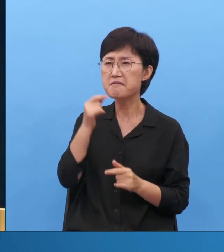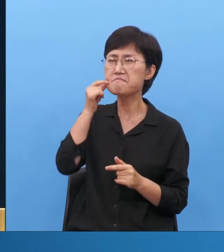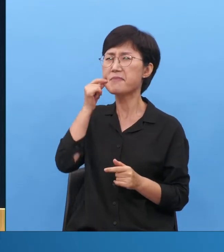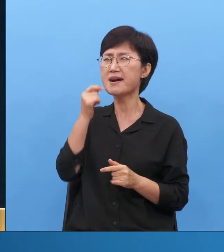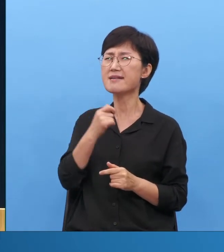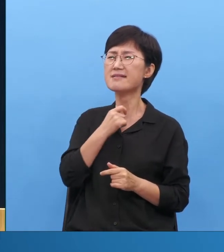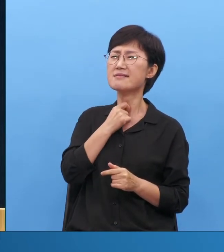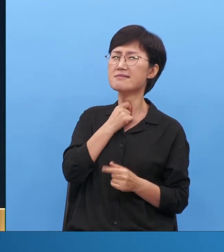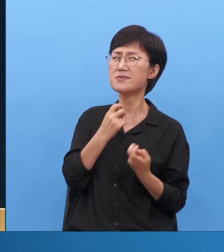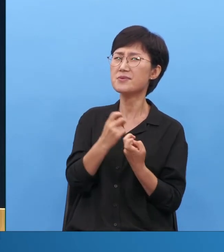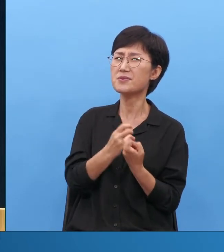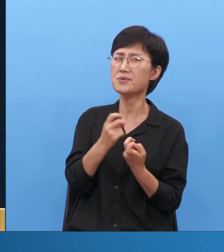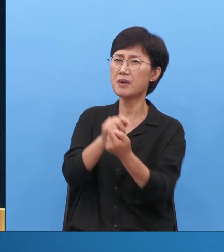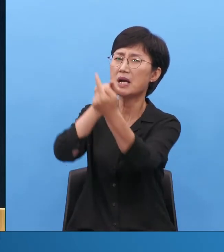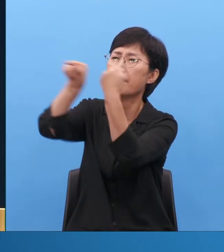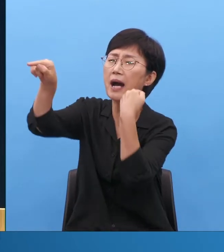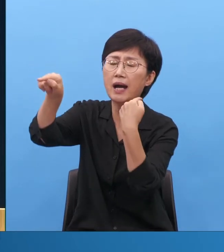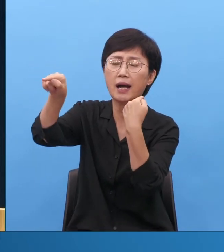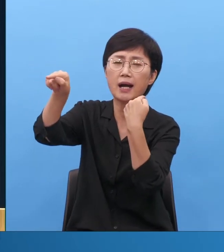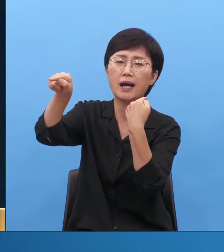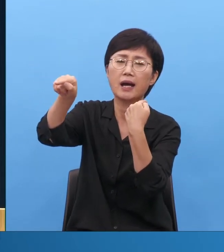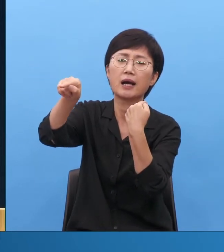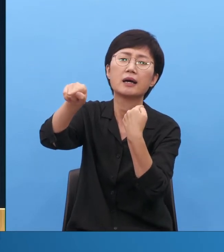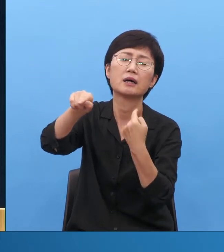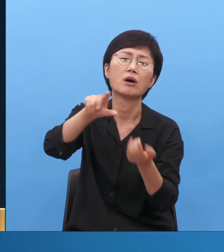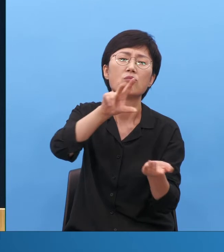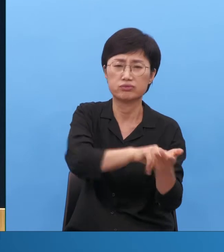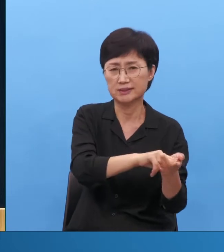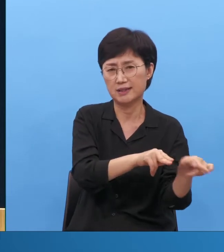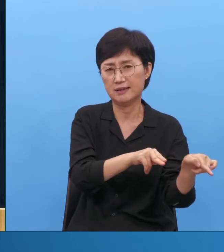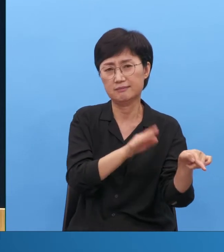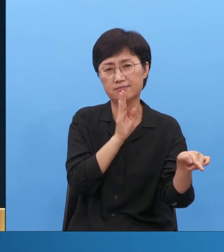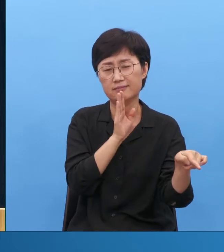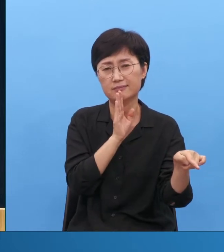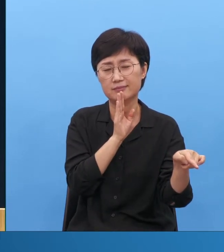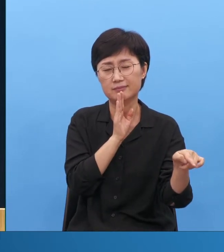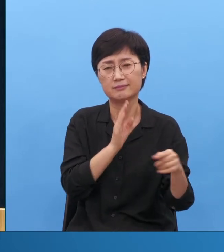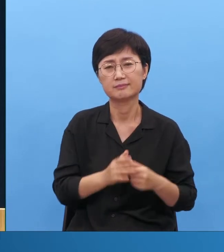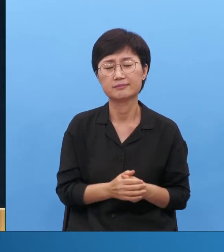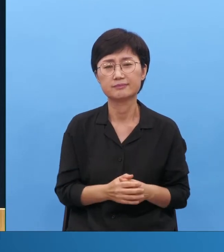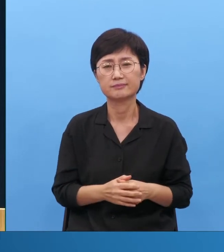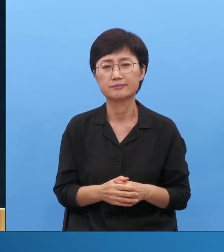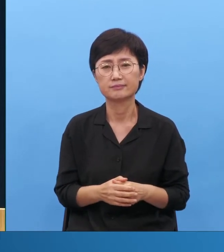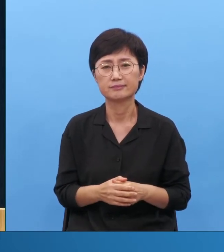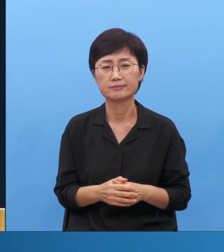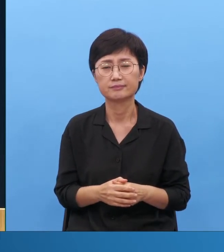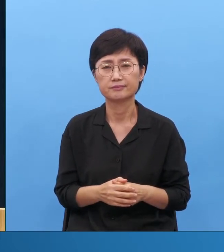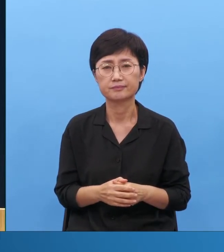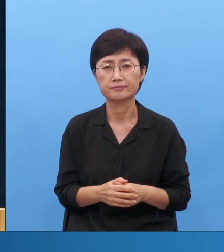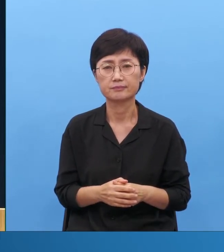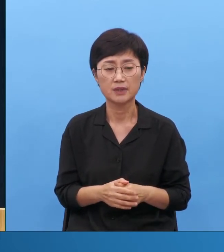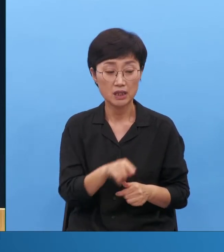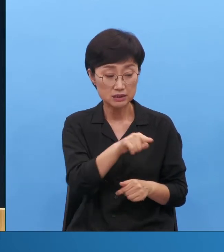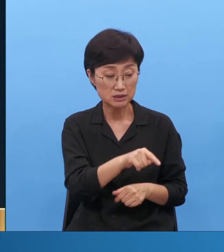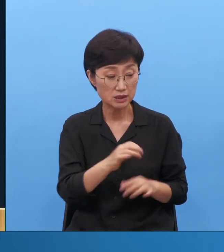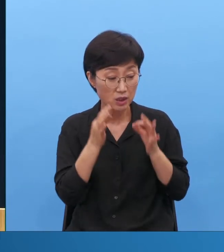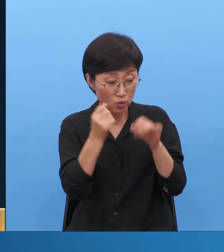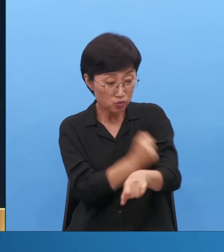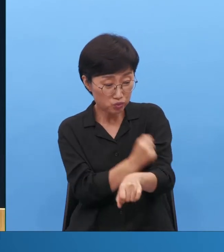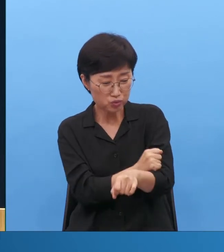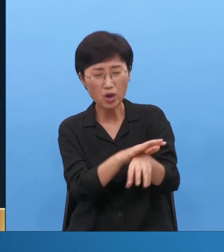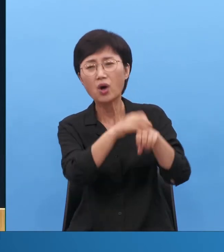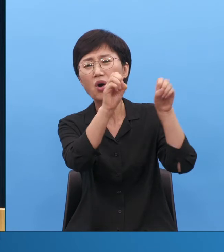되는 It's 거예요. very clear. All they wanted to do was achieve success, and they can achieve success, and yet in the midst of that, they lose hold of what is most important. 다 흔일입니다. 니고데모의